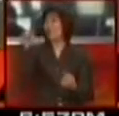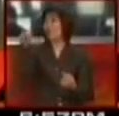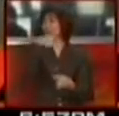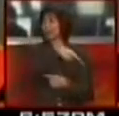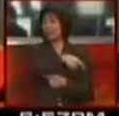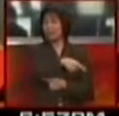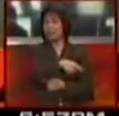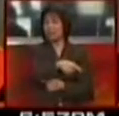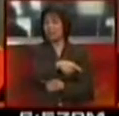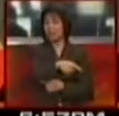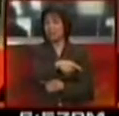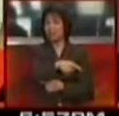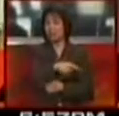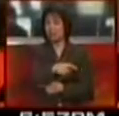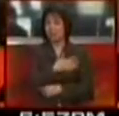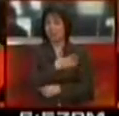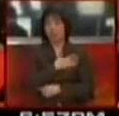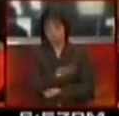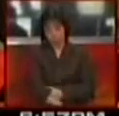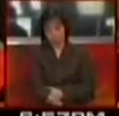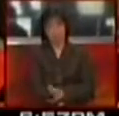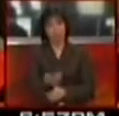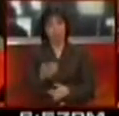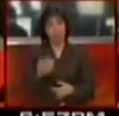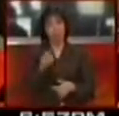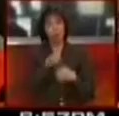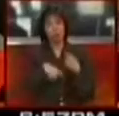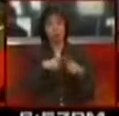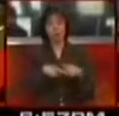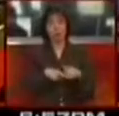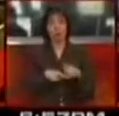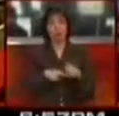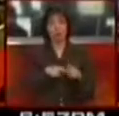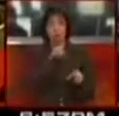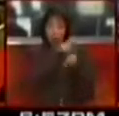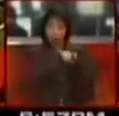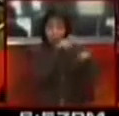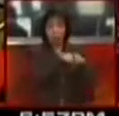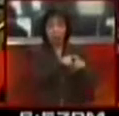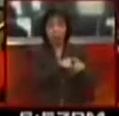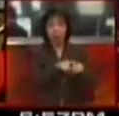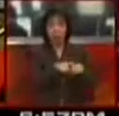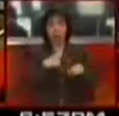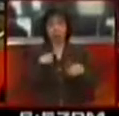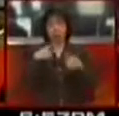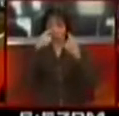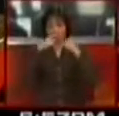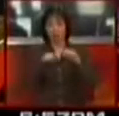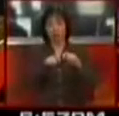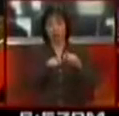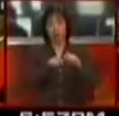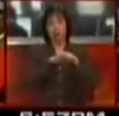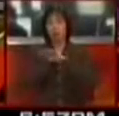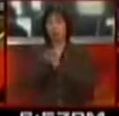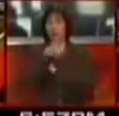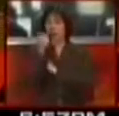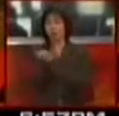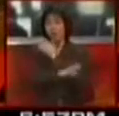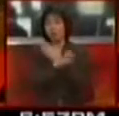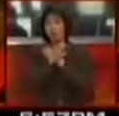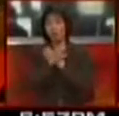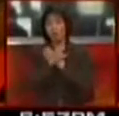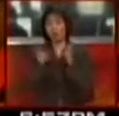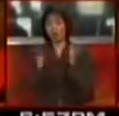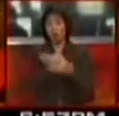Cayzer na mahinahon namang sumama. Nang imbestigahan, nalaman na sinubukan ring pasukin ng singer ang isa pang condo unit